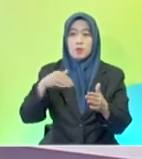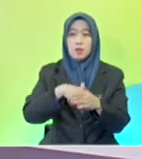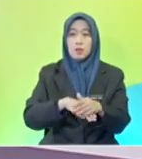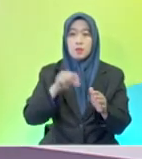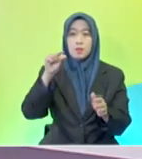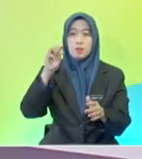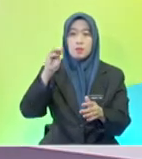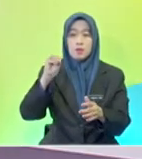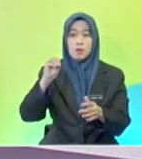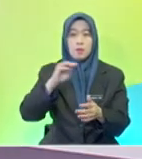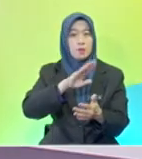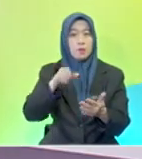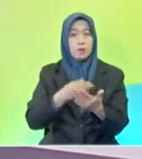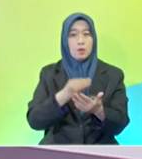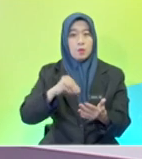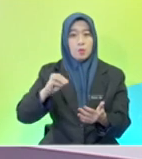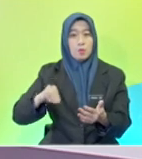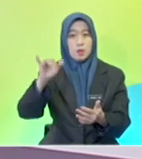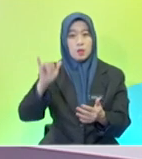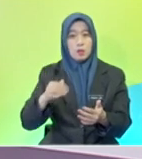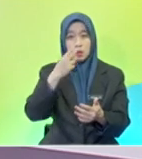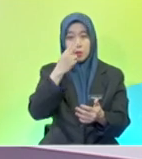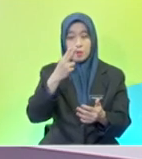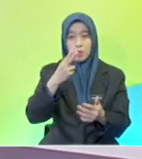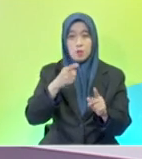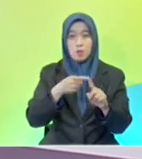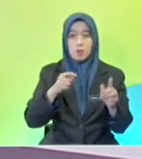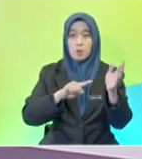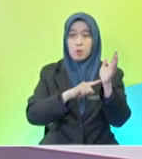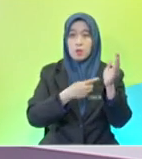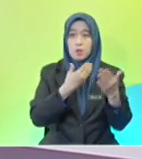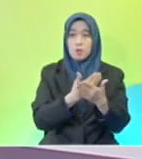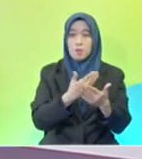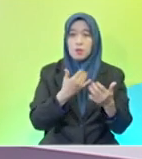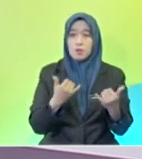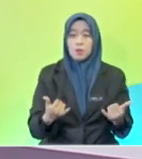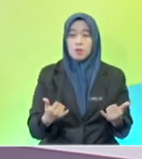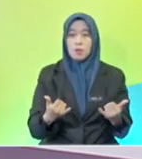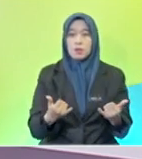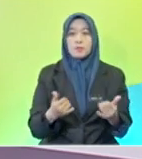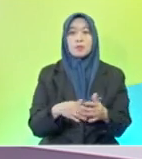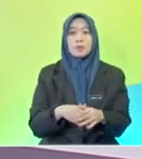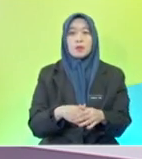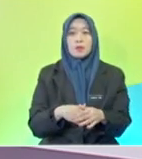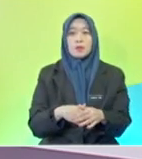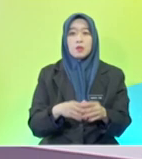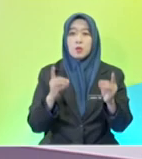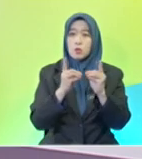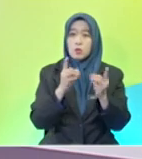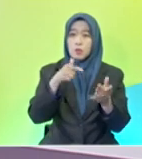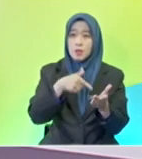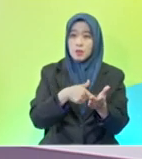juga semua murid-murid yang menonton kami hingga ke hujung siaran. InsyaAllah kita berjumpa lagi di lain hari. Ingat satu